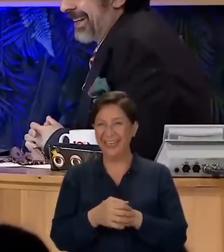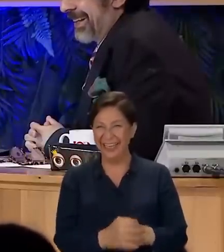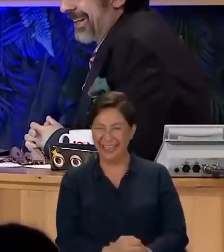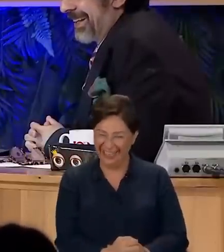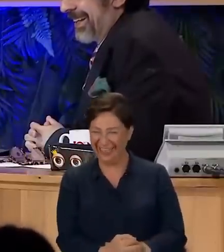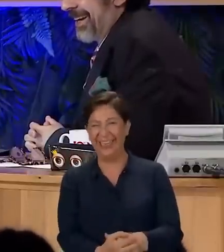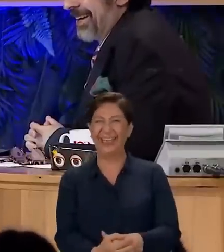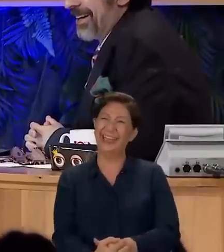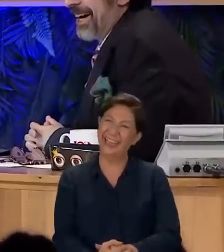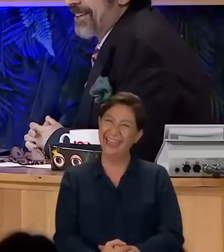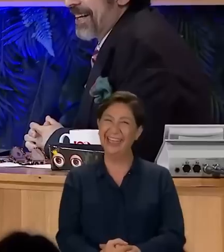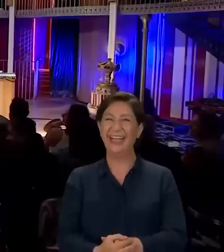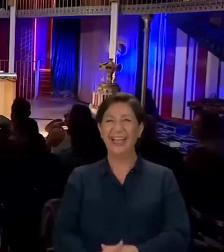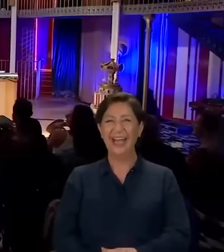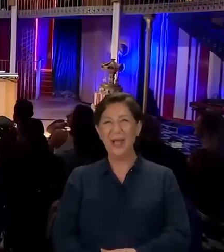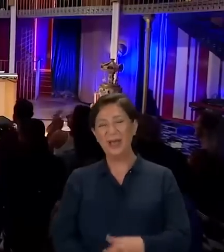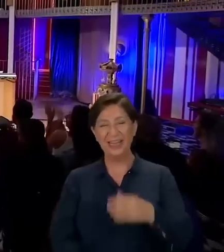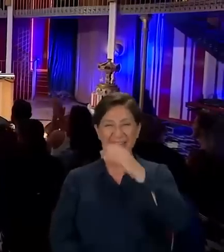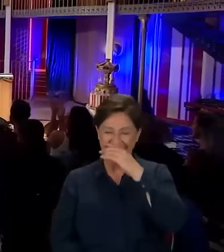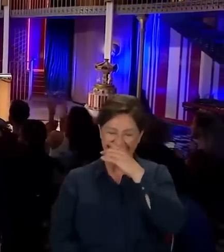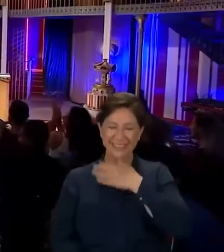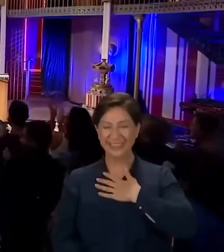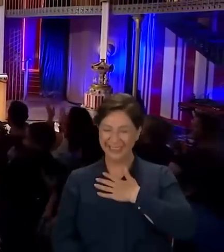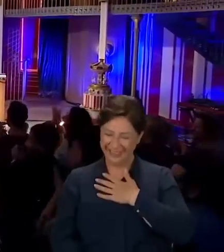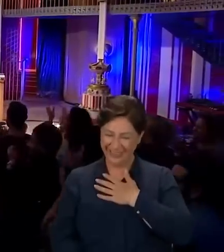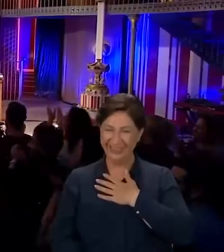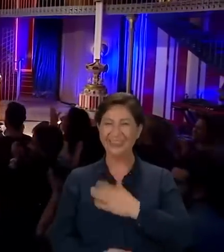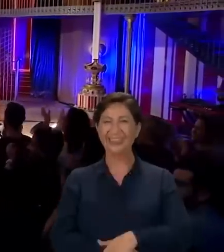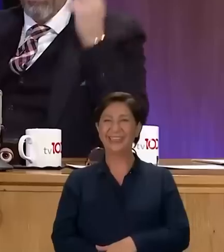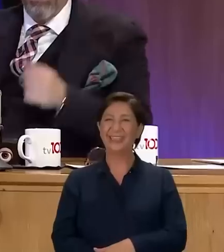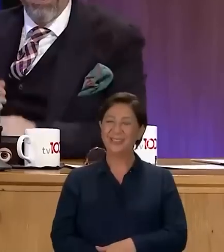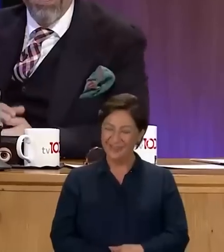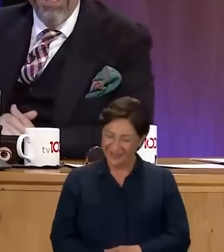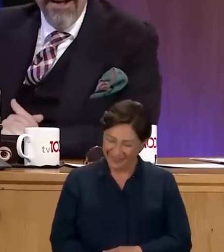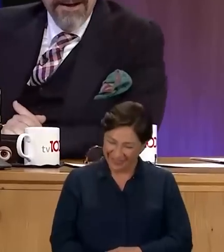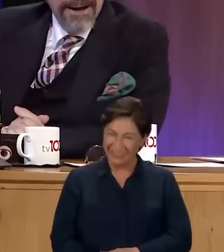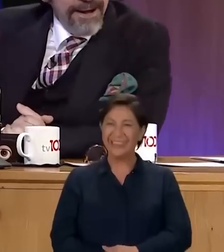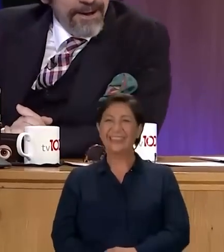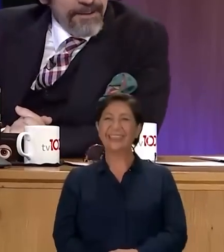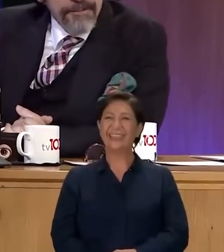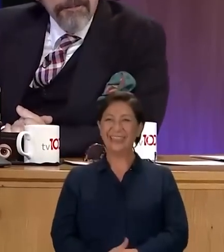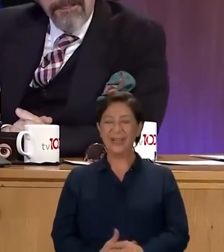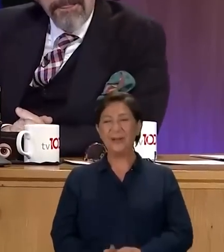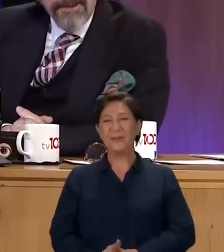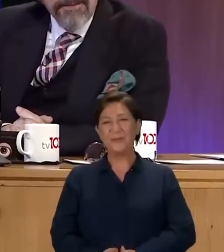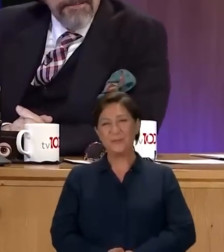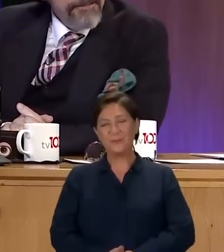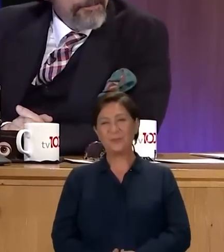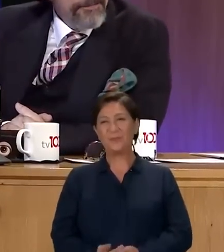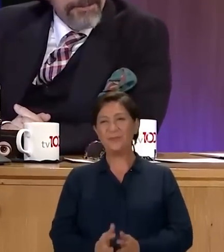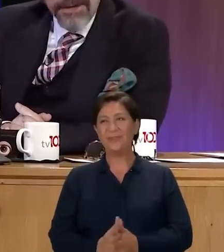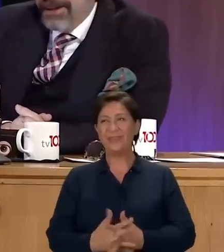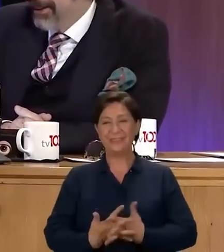He, çok güzel. Harika. Ya bir alkış alalım mı Nestoş'a? Yıllardır kadıncağız orada ya. Kurban olurum ya.